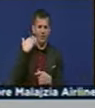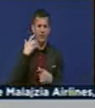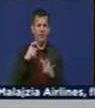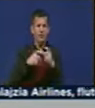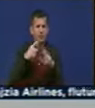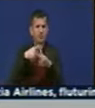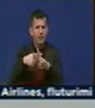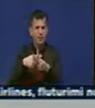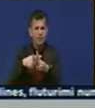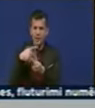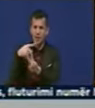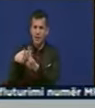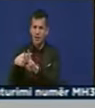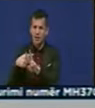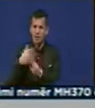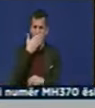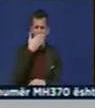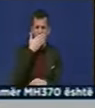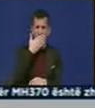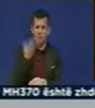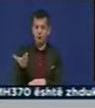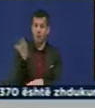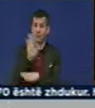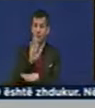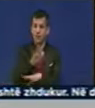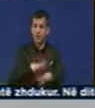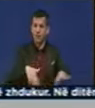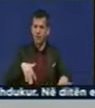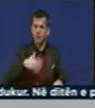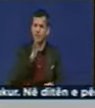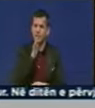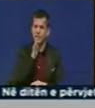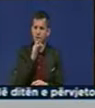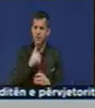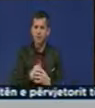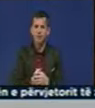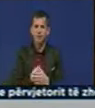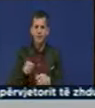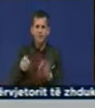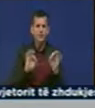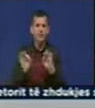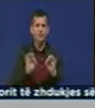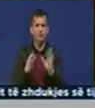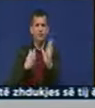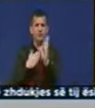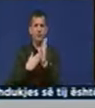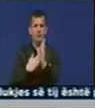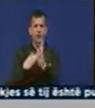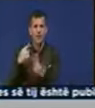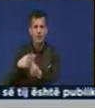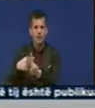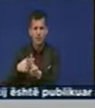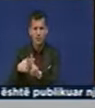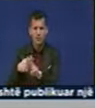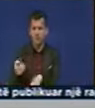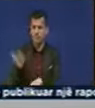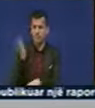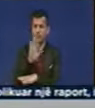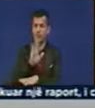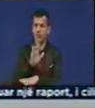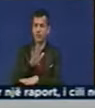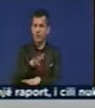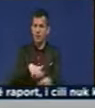Atëherë shpresa Adri, përfaqësuese e Parlamentit të Maqedonisë. Përgatitet Mimoza Afizi, deputete e Kuvendit të